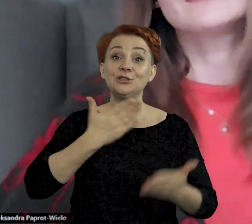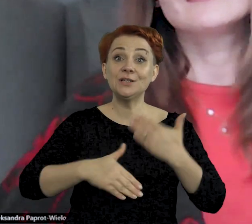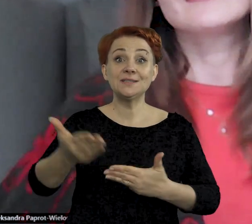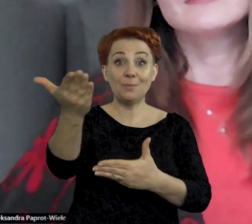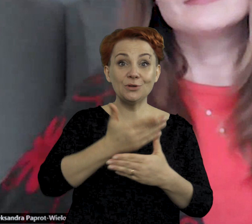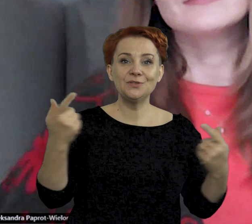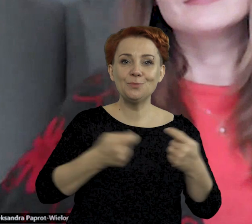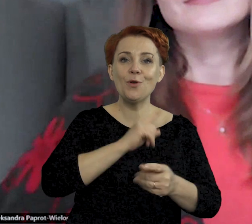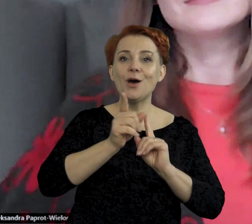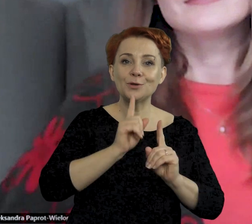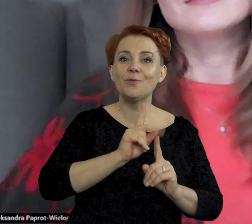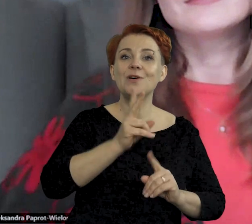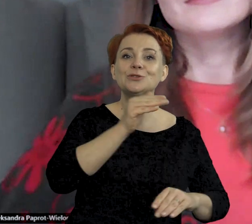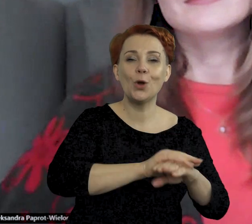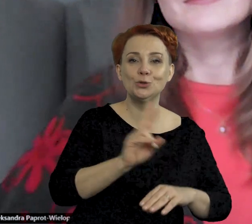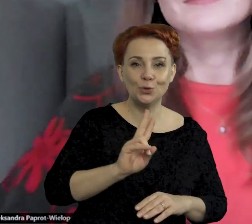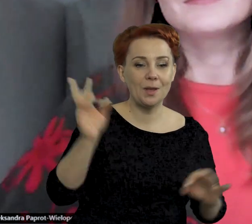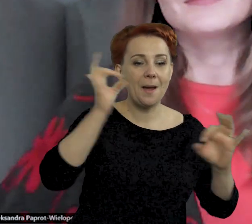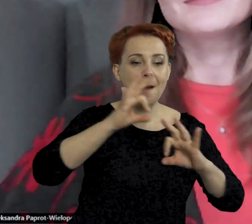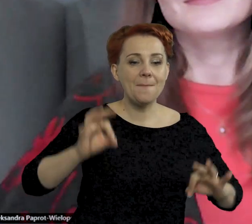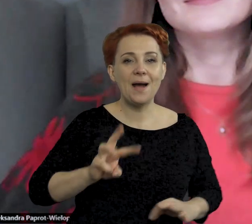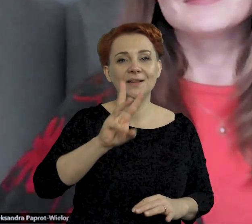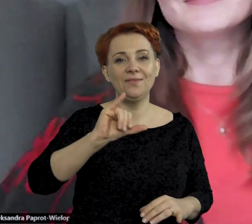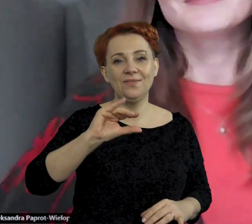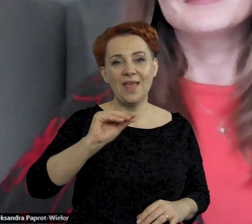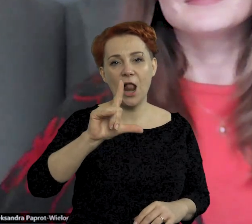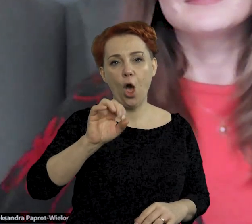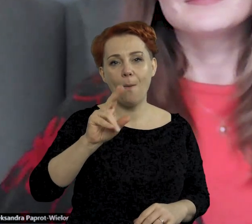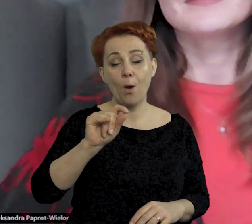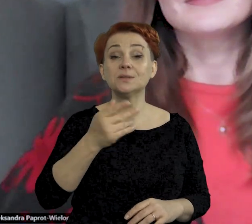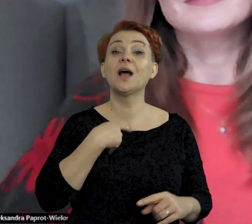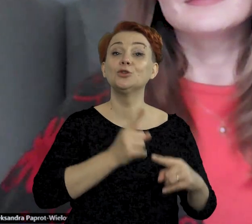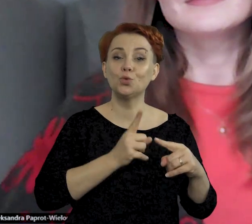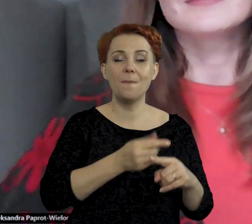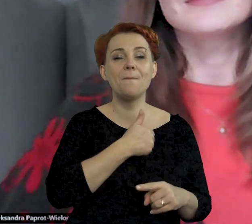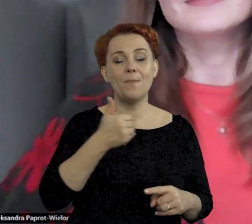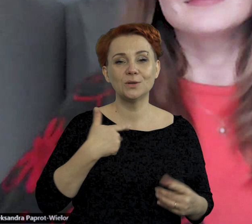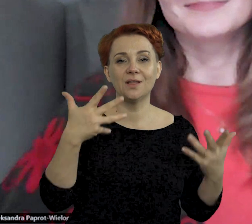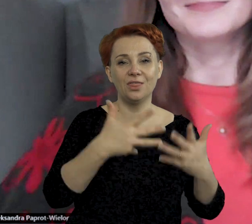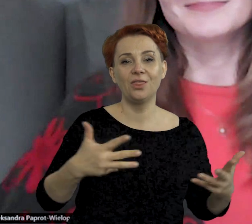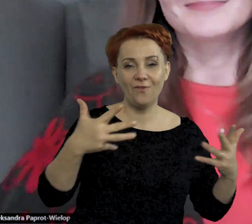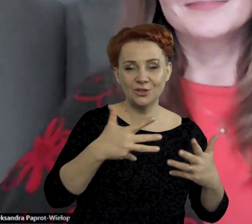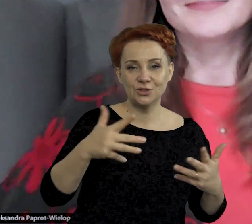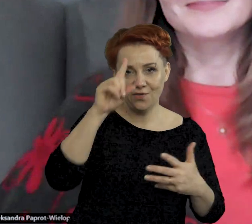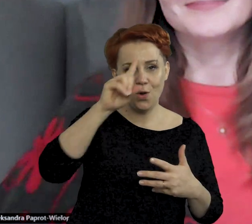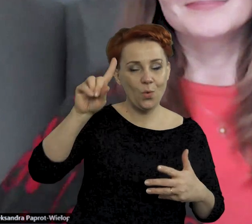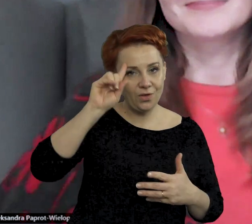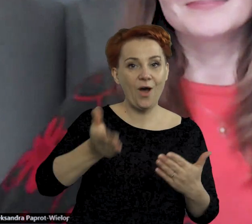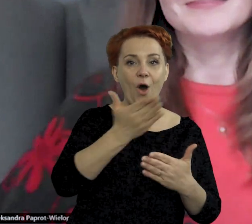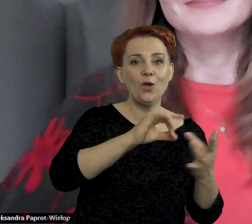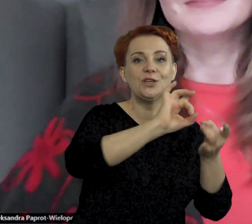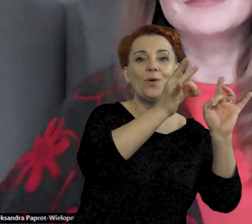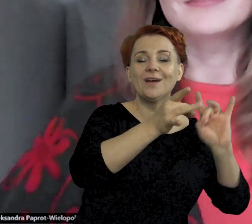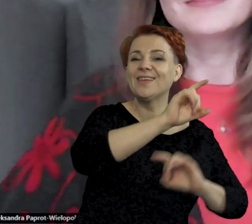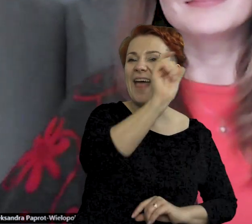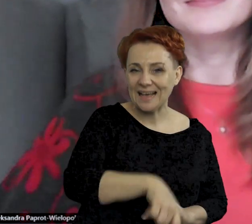rozmowy przyjęli dr Aleksandra Paprut-Wielopolska, członkini Polskiego Towarzystwa Ludoznawczego Oddział w Gdańsku